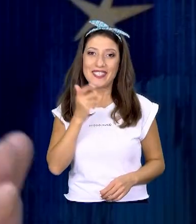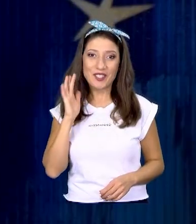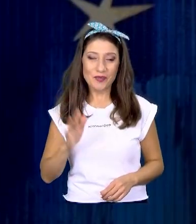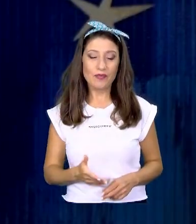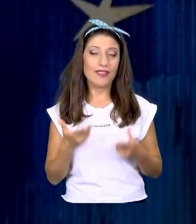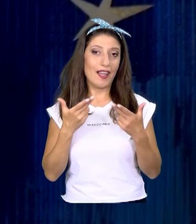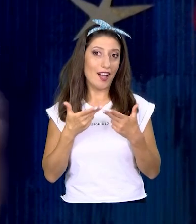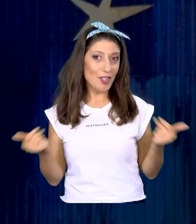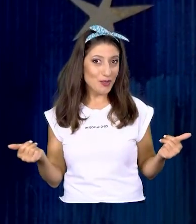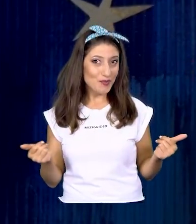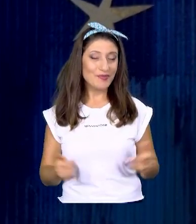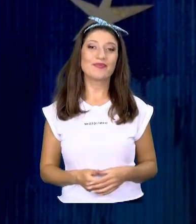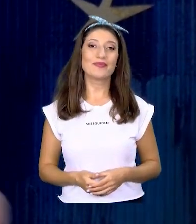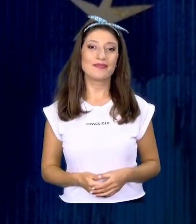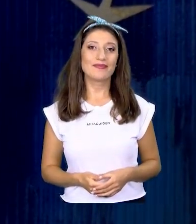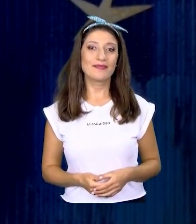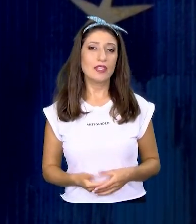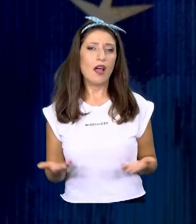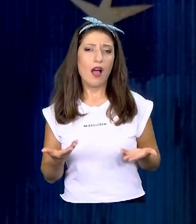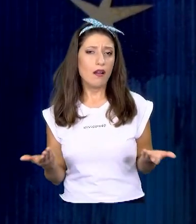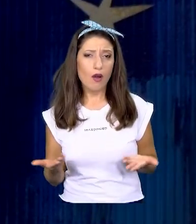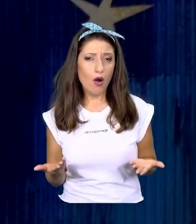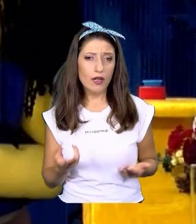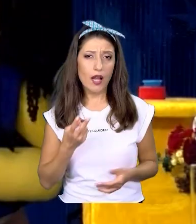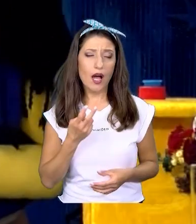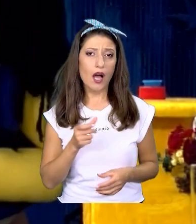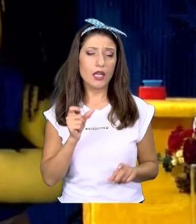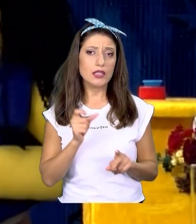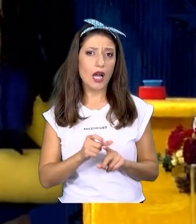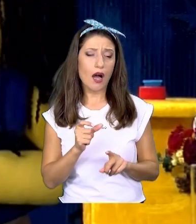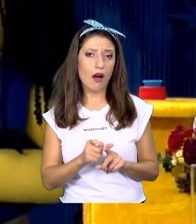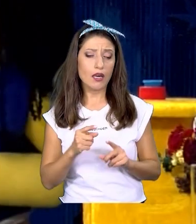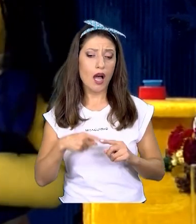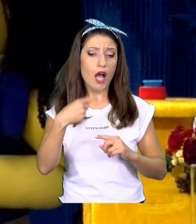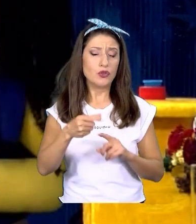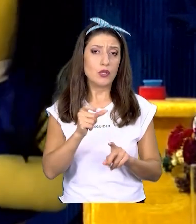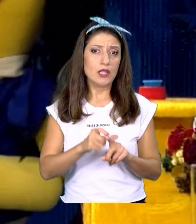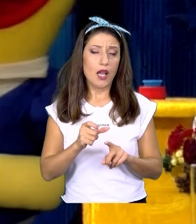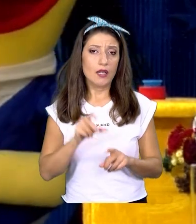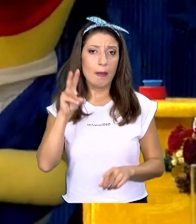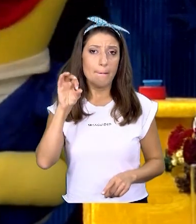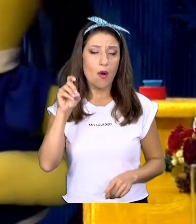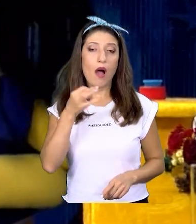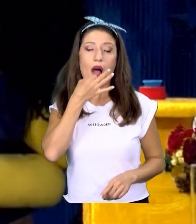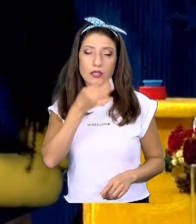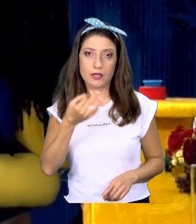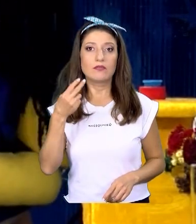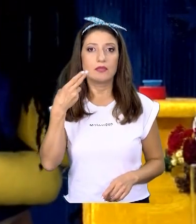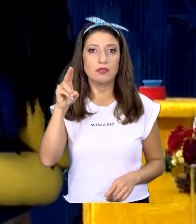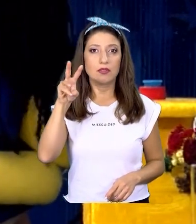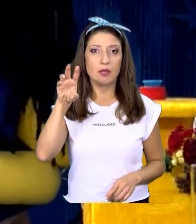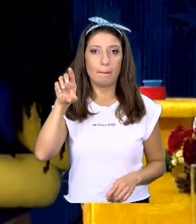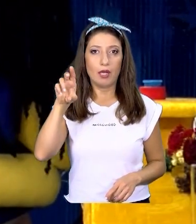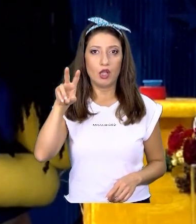մուլտֆիլմը։ Այո, իսկ ո՞րն է հերթական տառը, մոխ։ Ասեմ